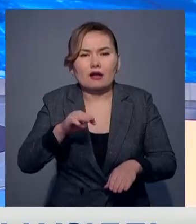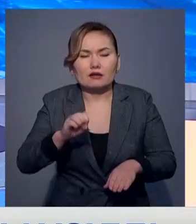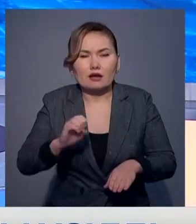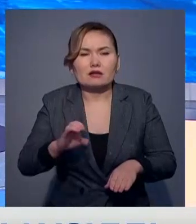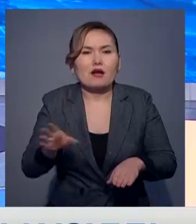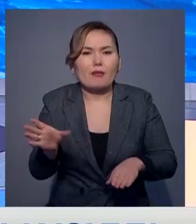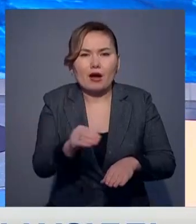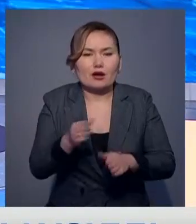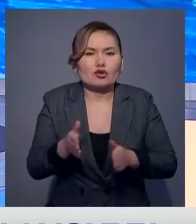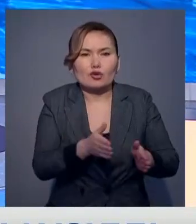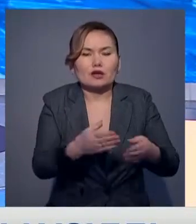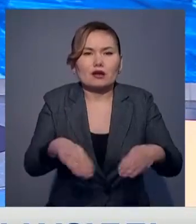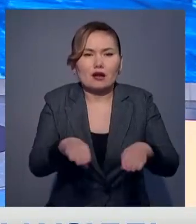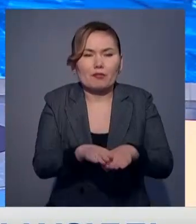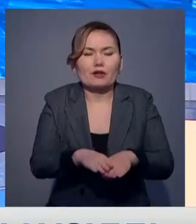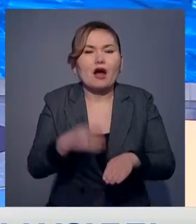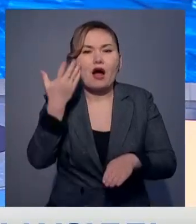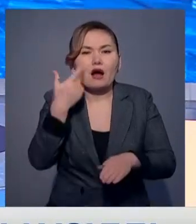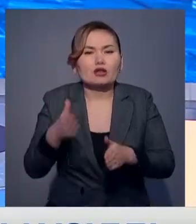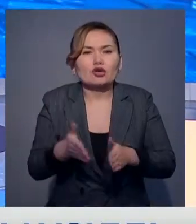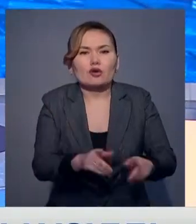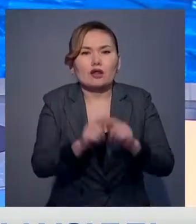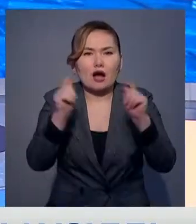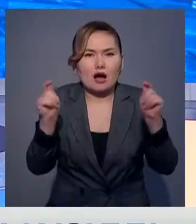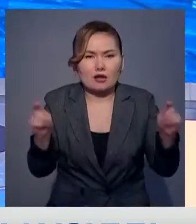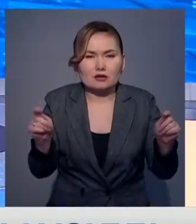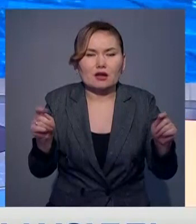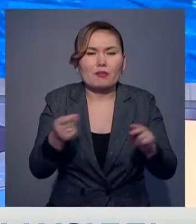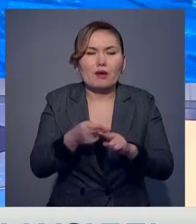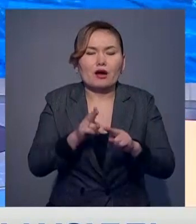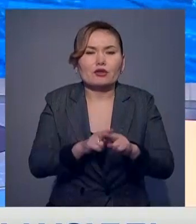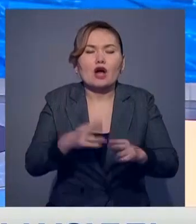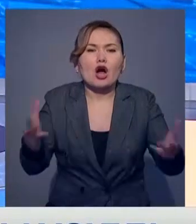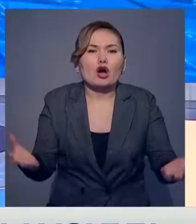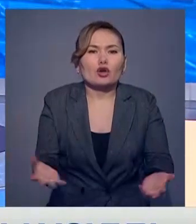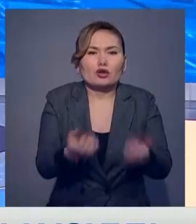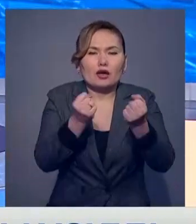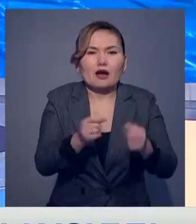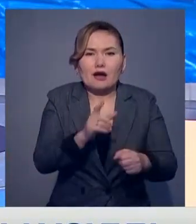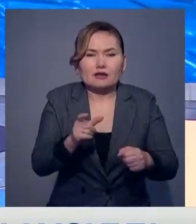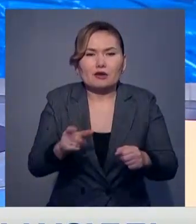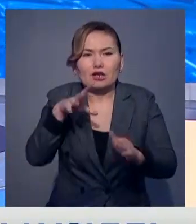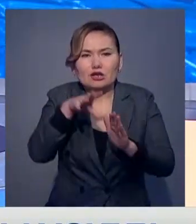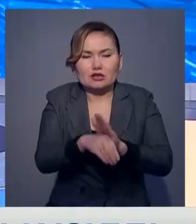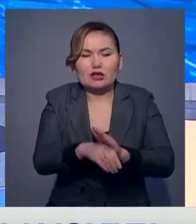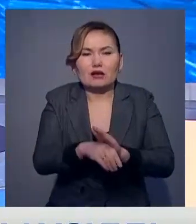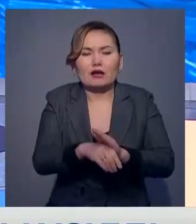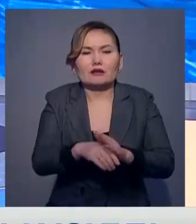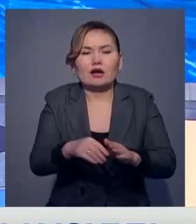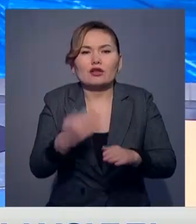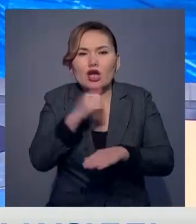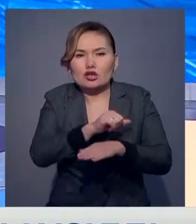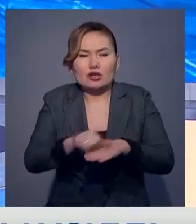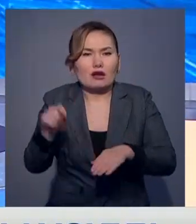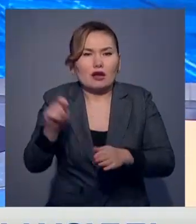тұр. Енді жол қашан ашылады? Құтқарылғандардың арасында шетел азаматтар бар ма? Бір асығып жатқан кісілер бар ма? Қазіргі